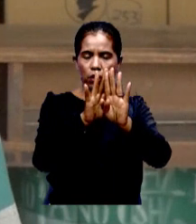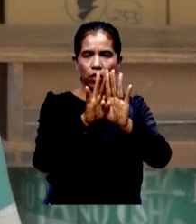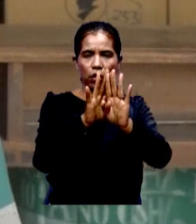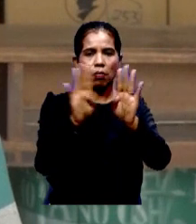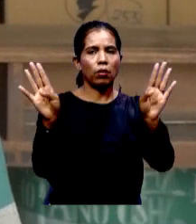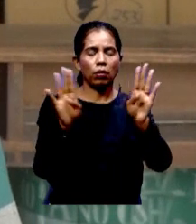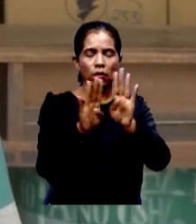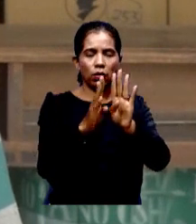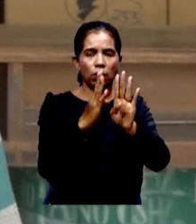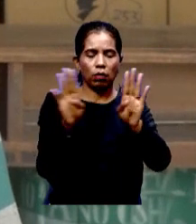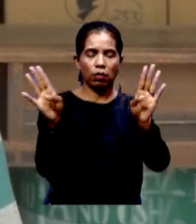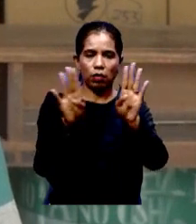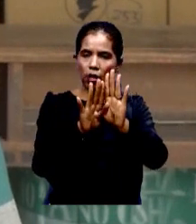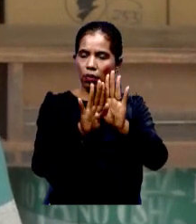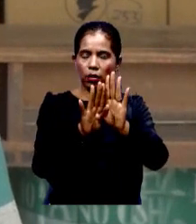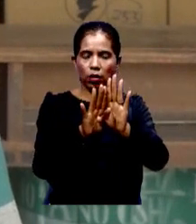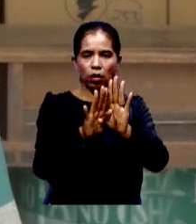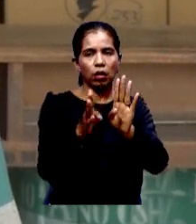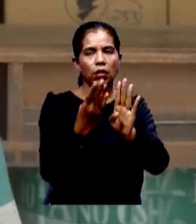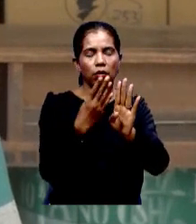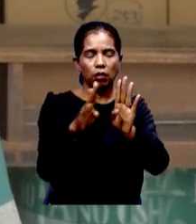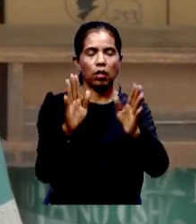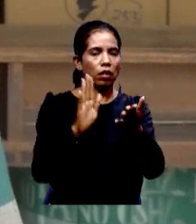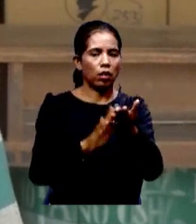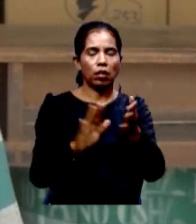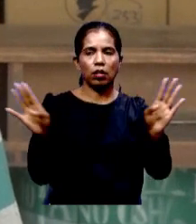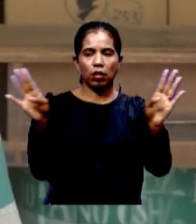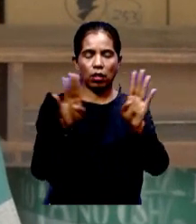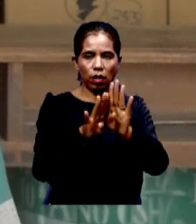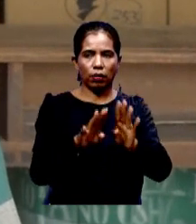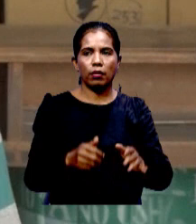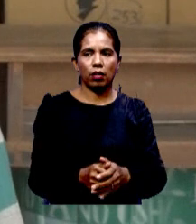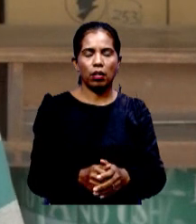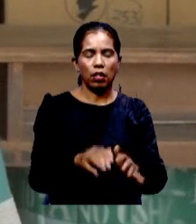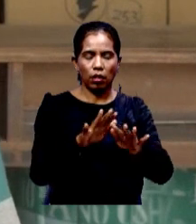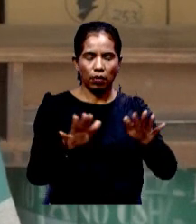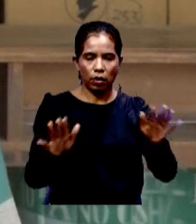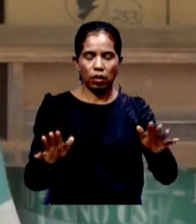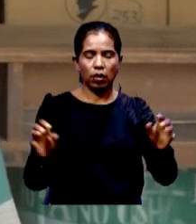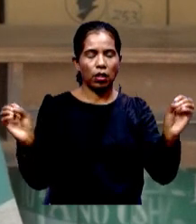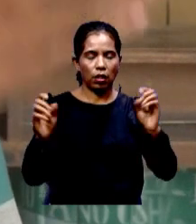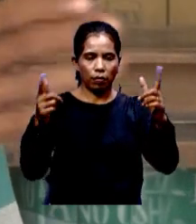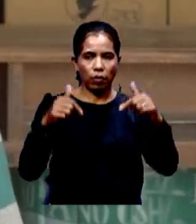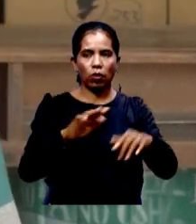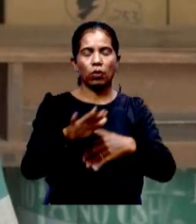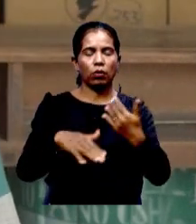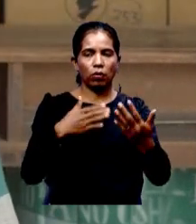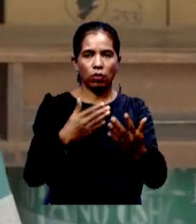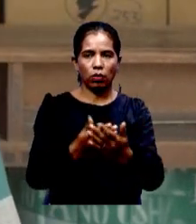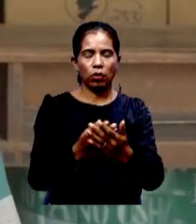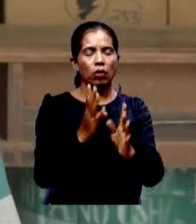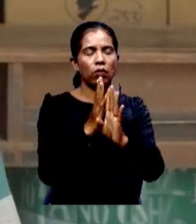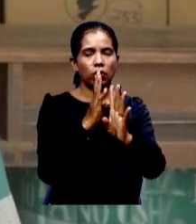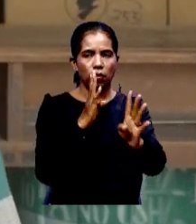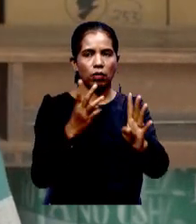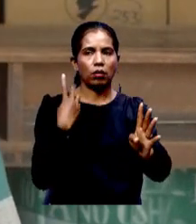ida sekolah larang ida ne ho purtaun ida strada bot ni ane tak kametin labarik siro da helior. Otho tu ya formatur ni laran